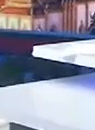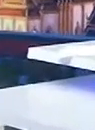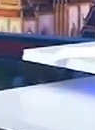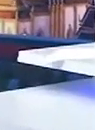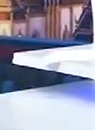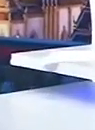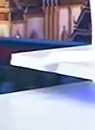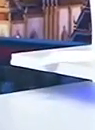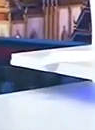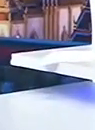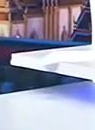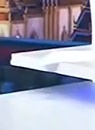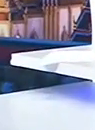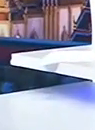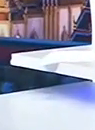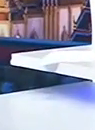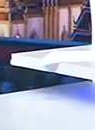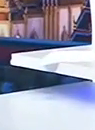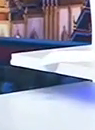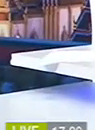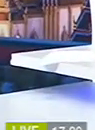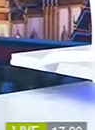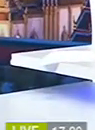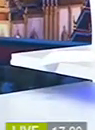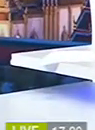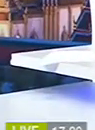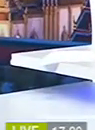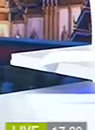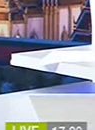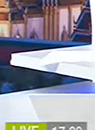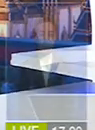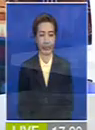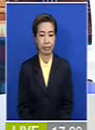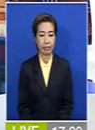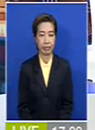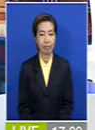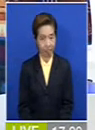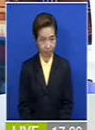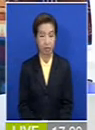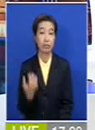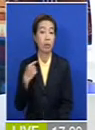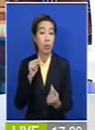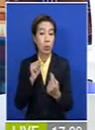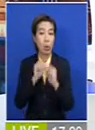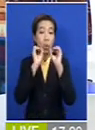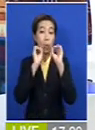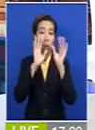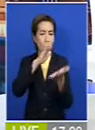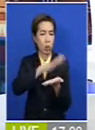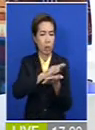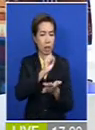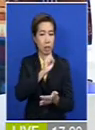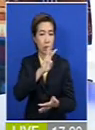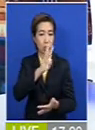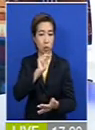ความคืบหน้ากรณีของครูโรงเรียนสวนกุหลาบวิทยาลัยที่เป็นข่าวในขณะนี้นะครับซึ่งทางดร.ชัยยศอิ่มสุวรรณรองปลัดกระทรวงศึก